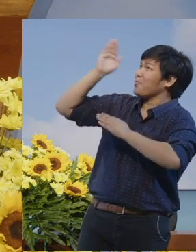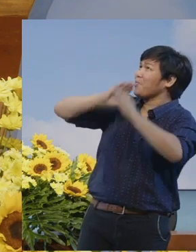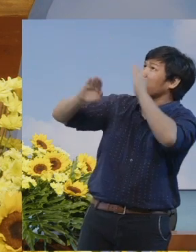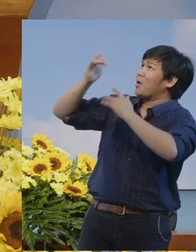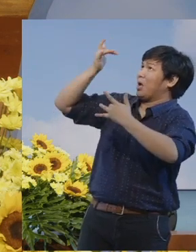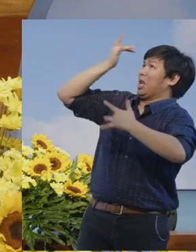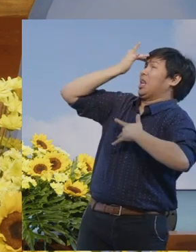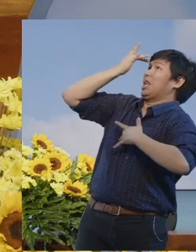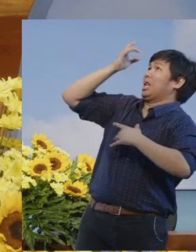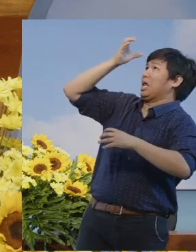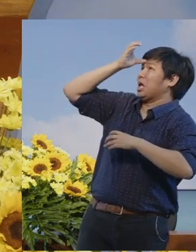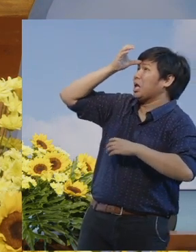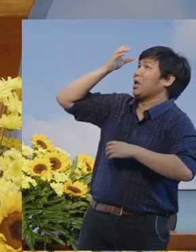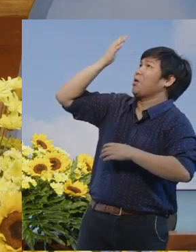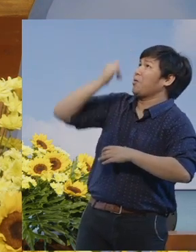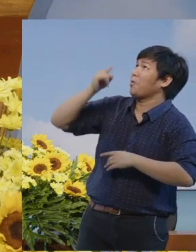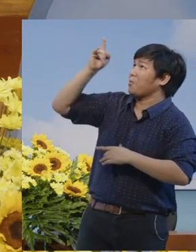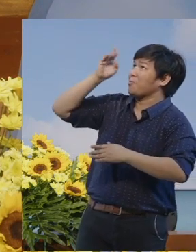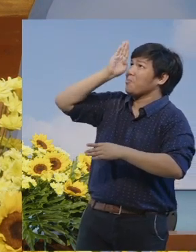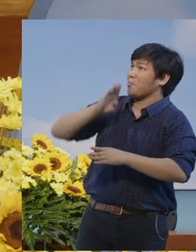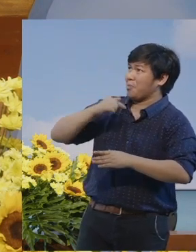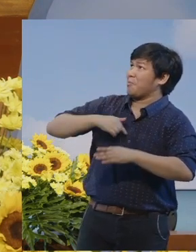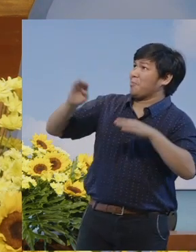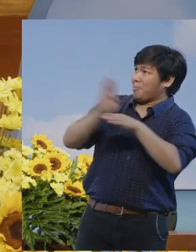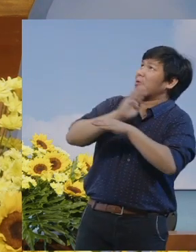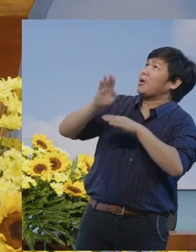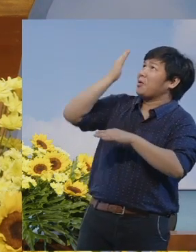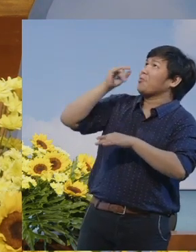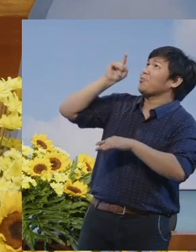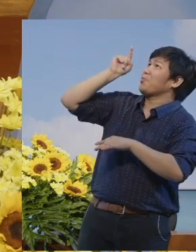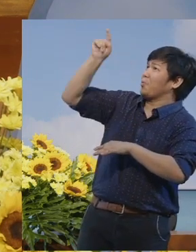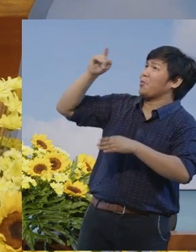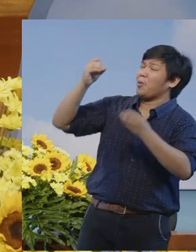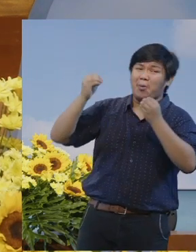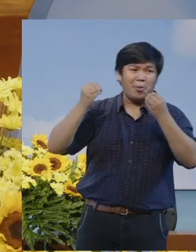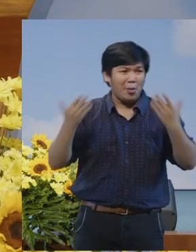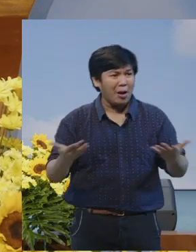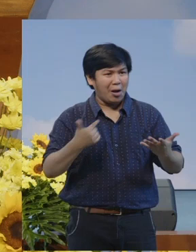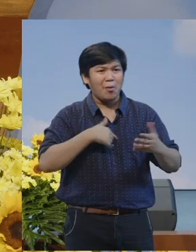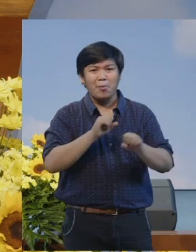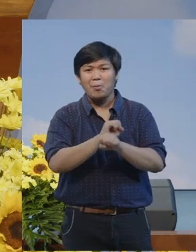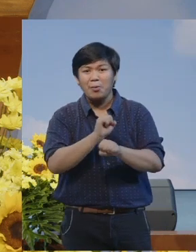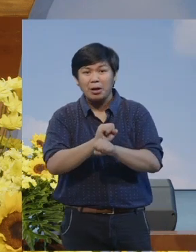sakit? Bakit mo sinira ang aking negosyo? Bakit ako nawala ng trabaho?